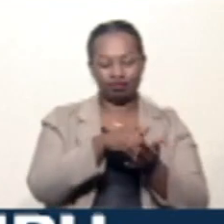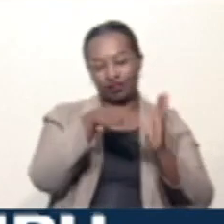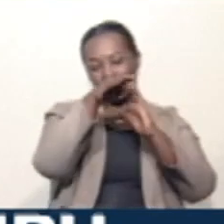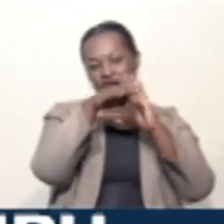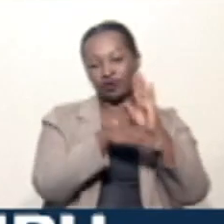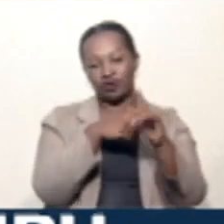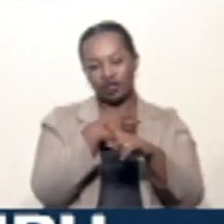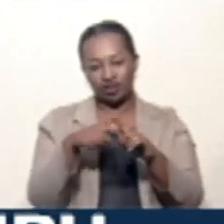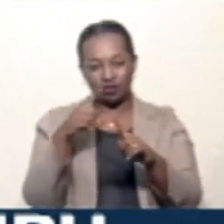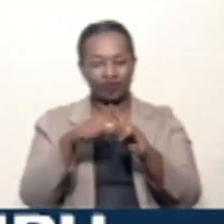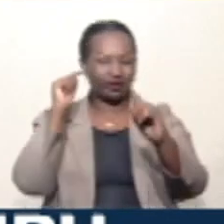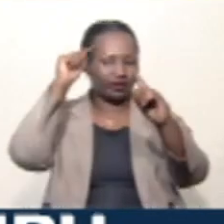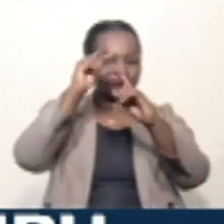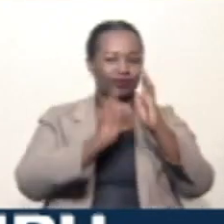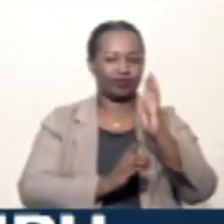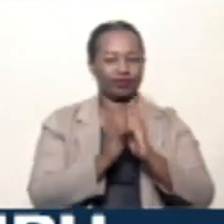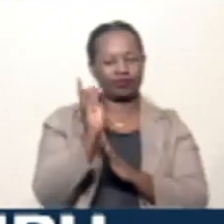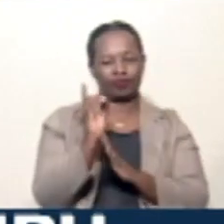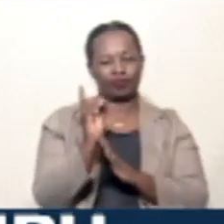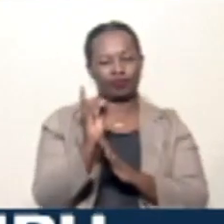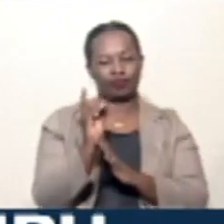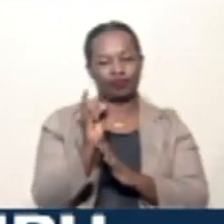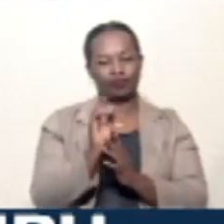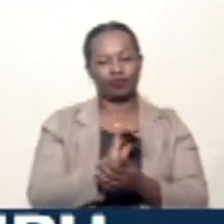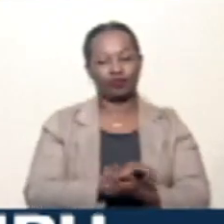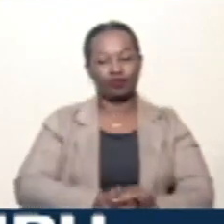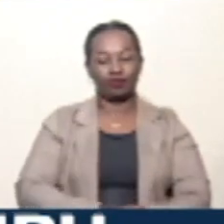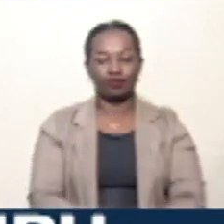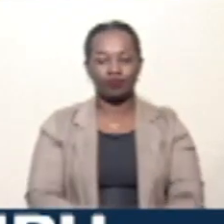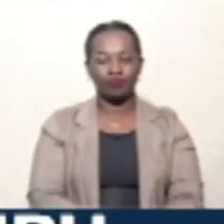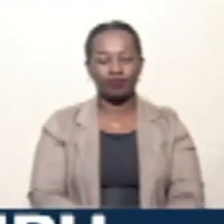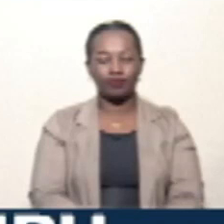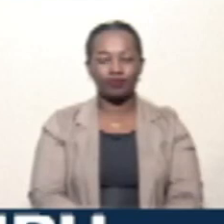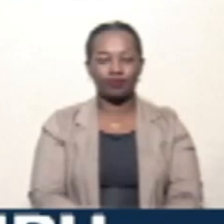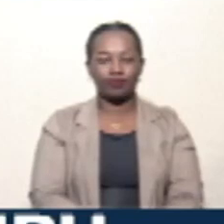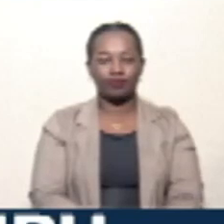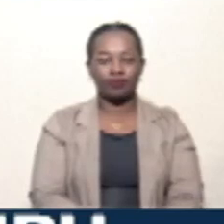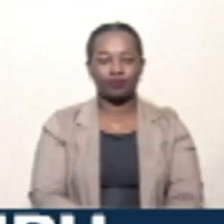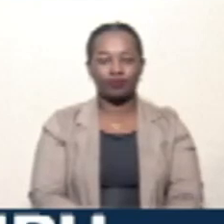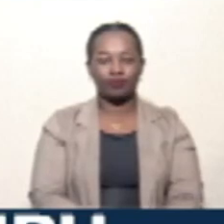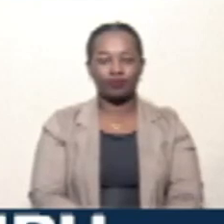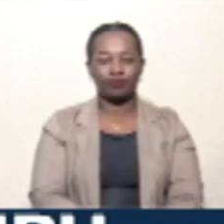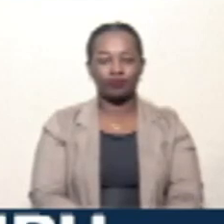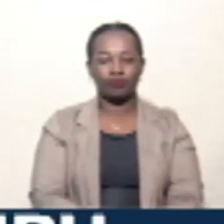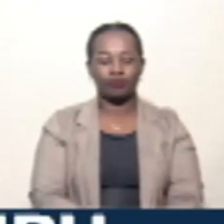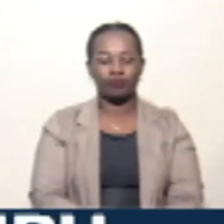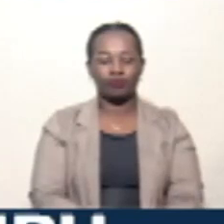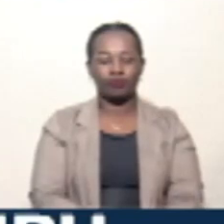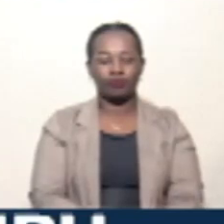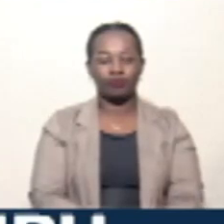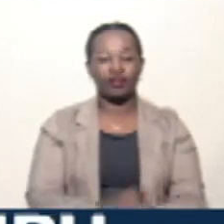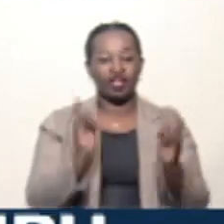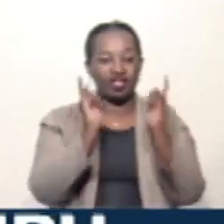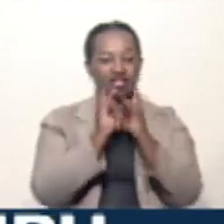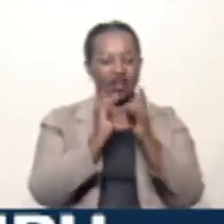zitandukanye zigamije iterambere. Ni inkuru twateguriwe na Mbabazi Dorothy ari kumwe na Safari Desire. Ni